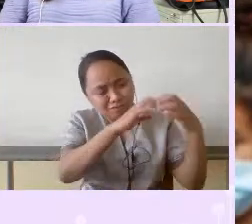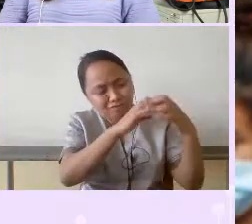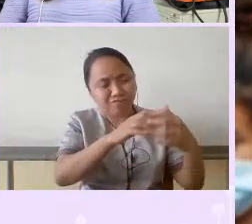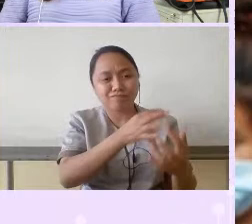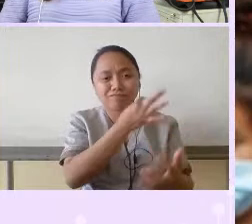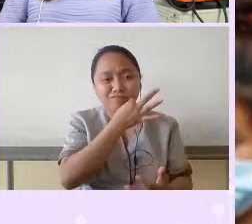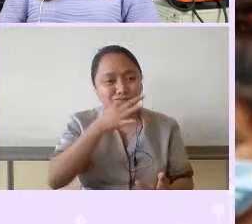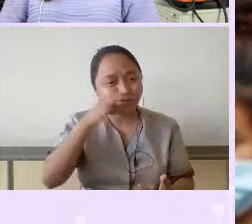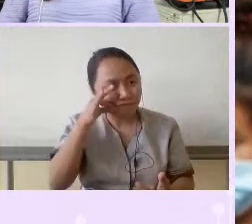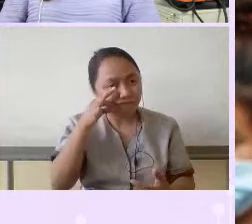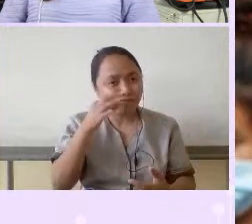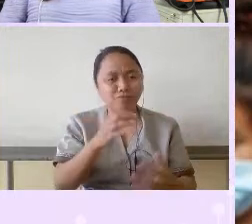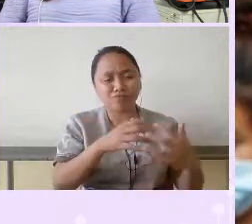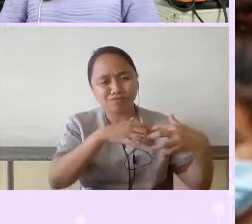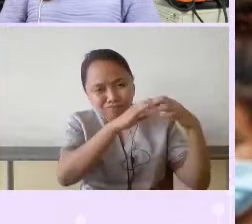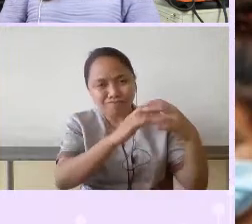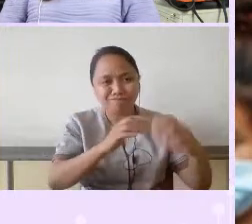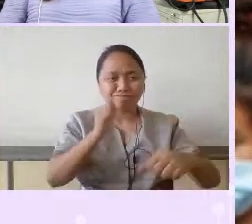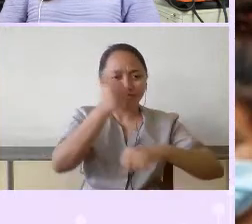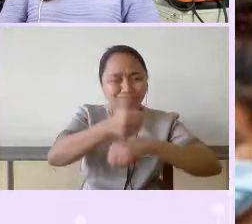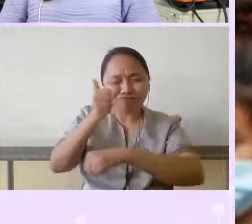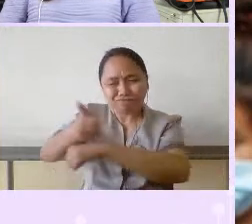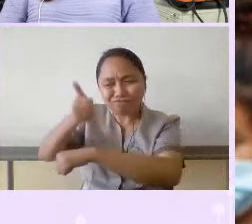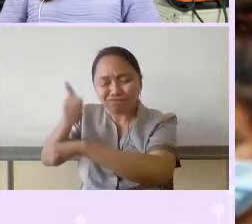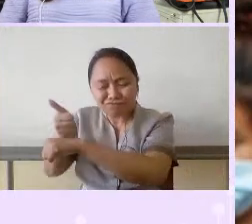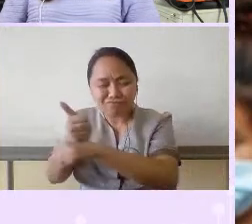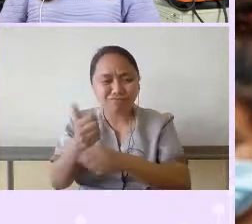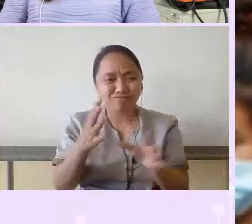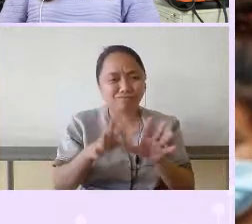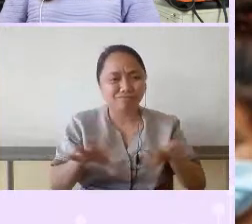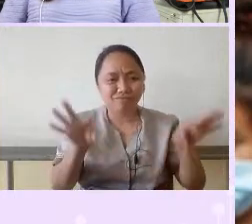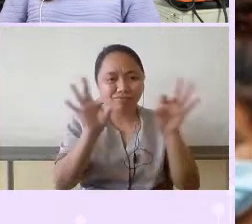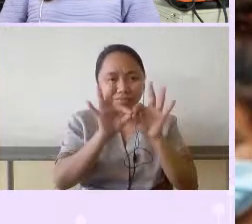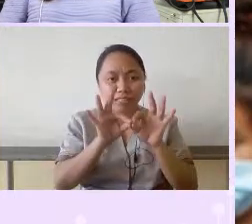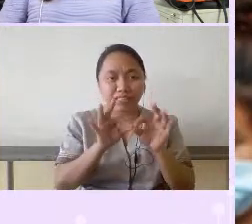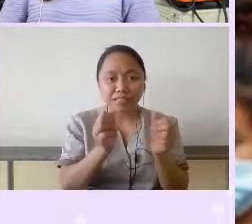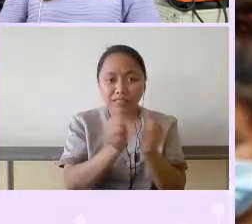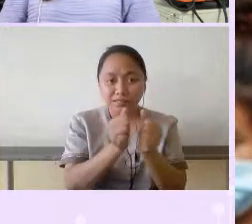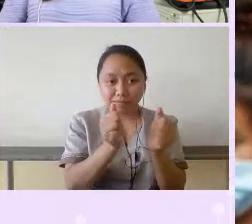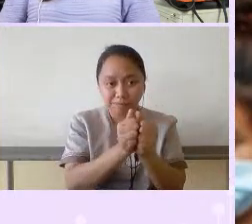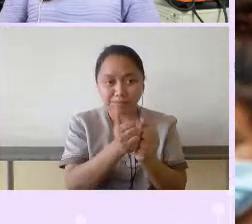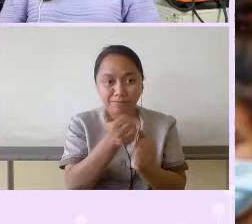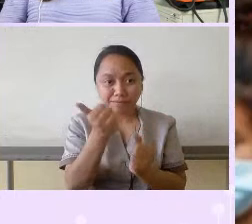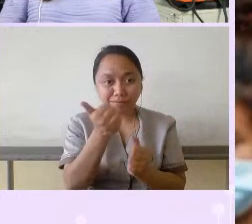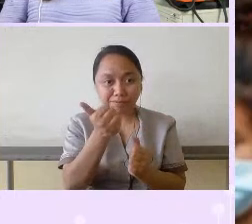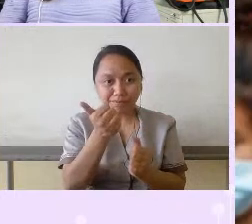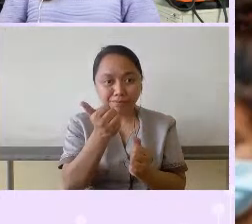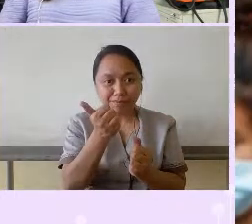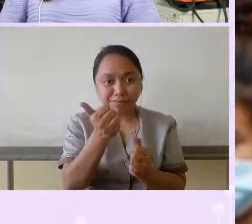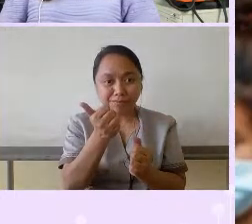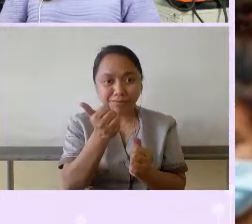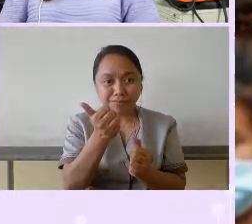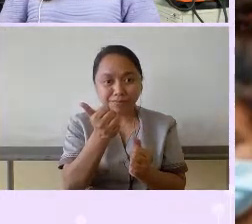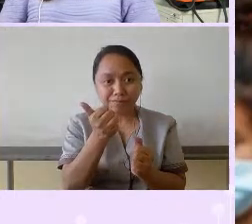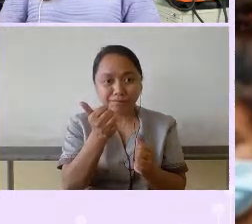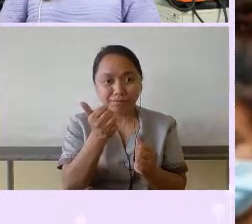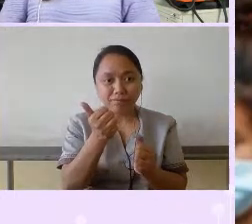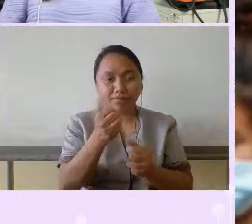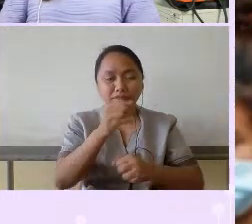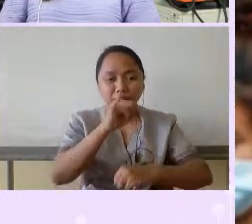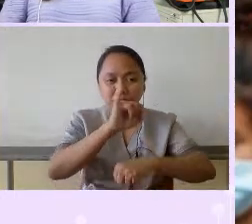health, tourism, manufacturing, kasama na dito ang electronics, transportation and